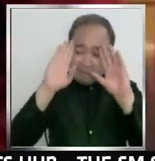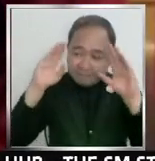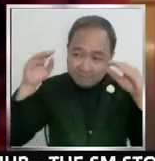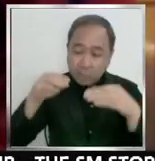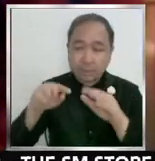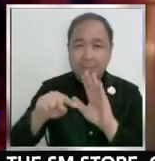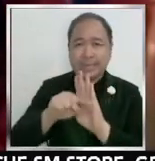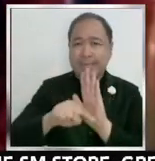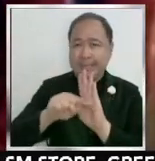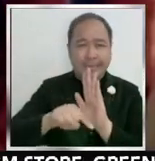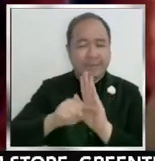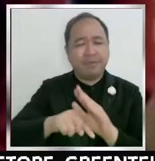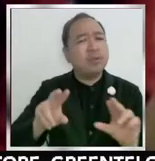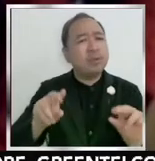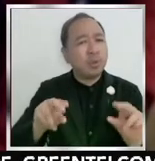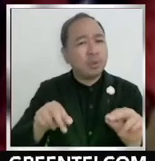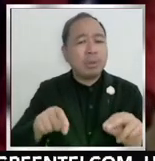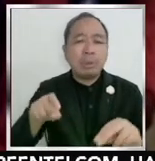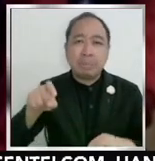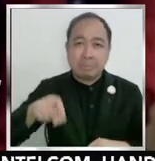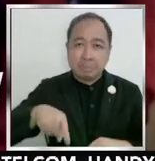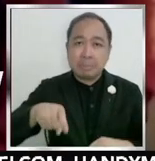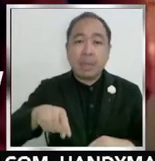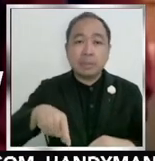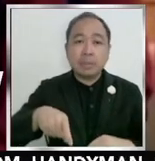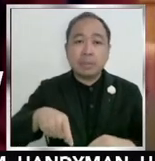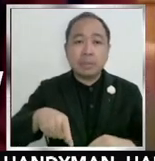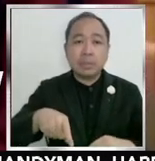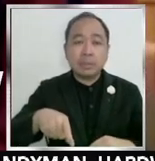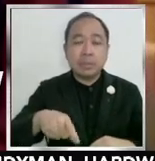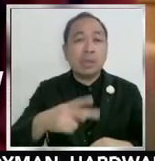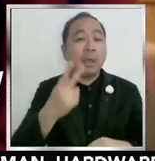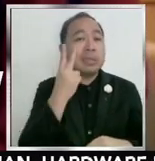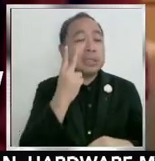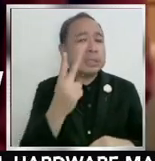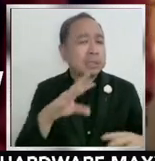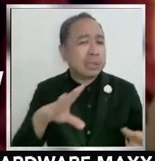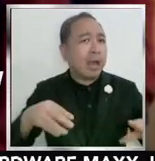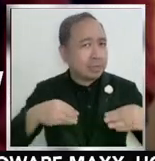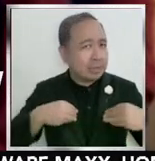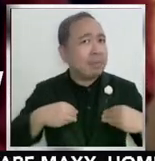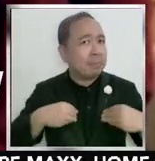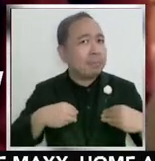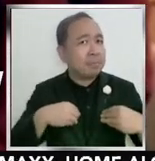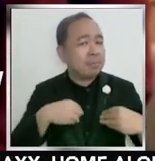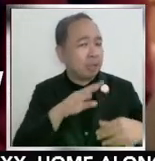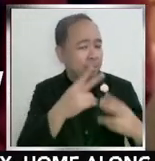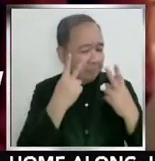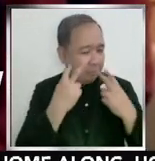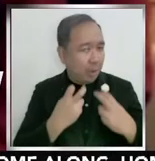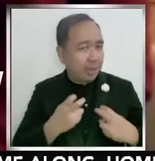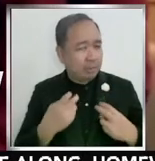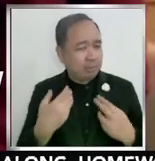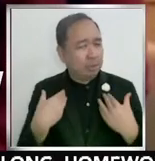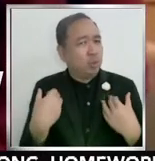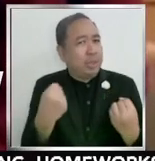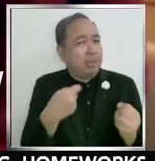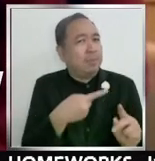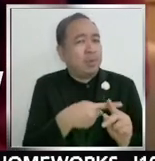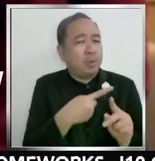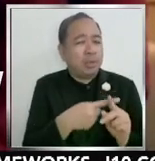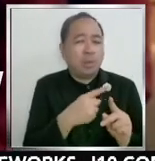natin. We should look and embrace our strength. Every person meron naman